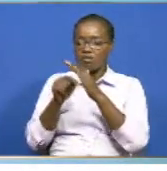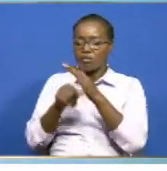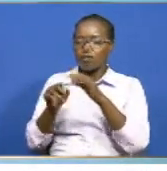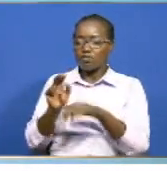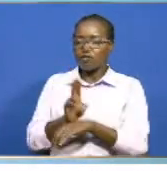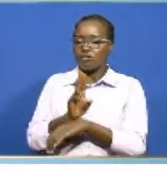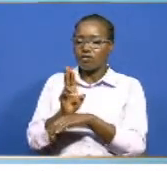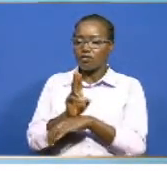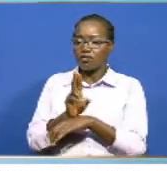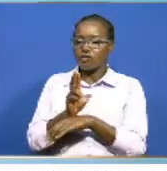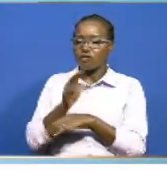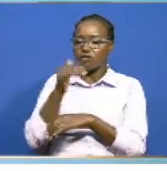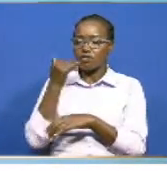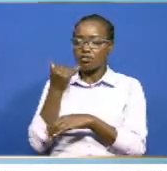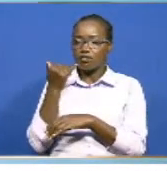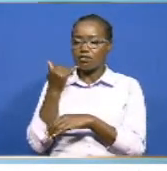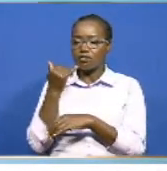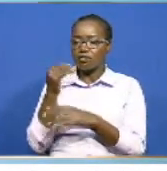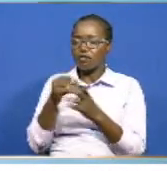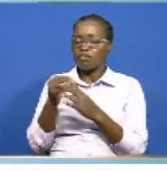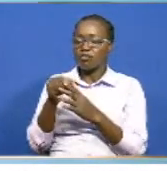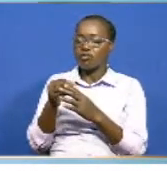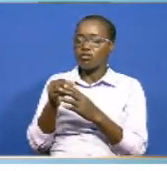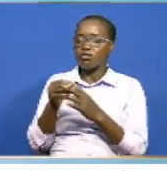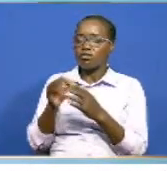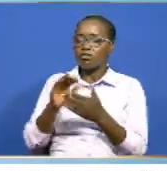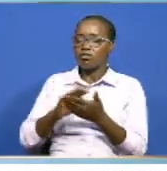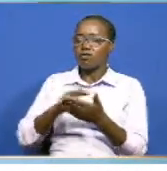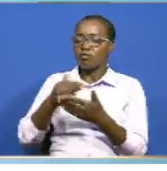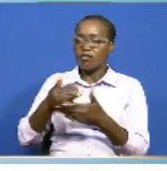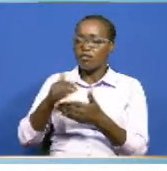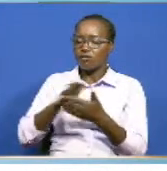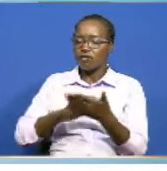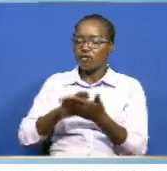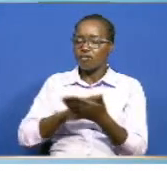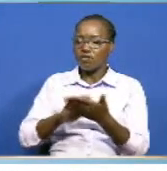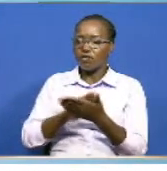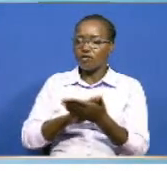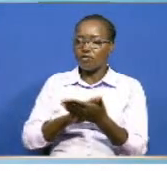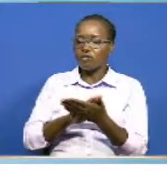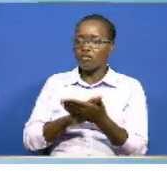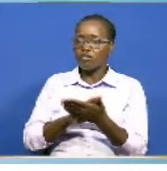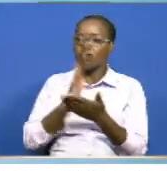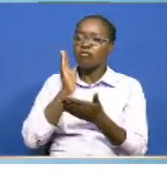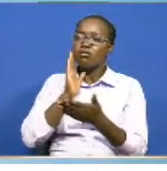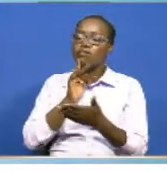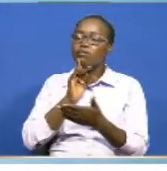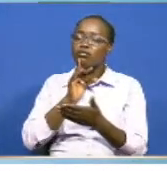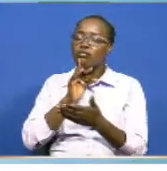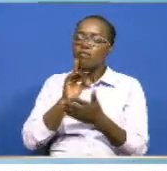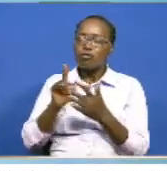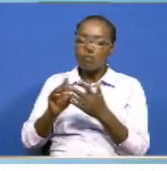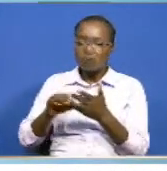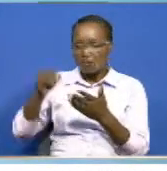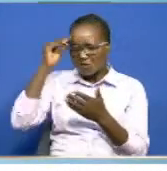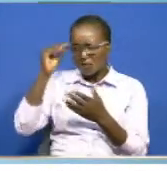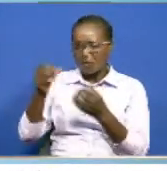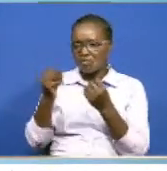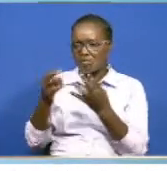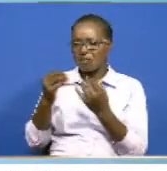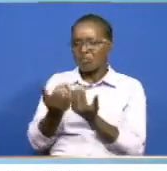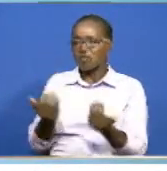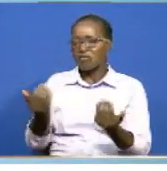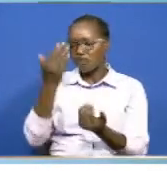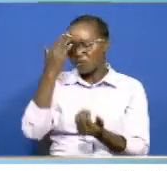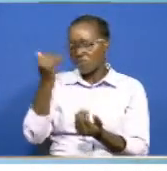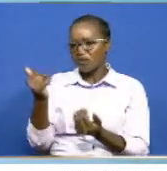simu za rununu ama hata tarakilishi za wazazi, waliweza kujiingiza na kujifunza mambo mengi. Ni kwa sababu